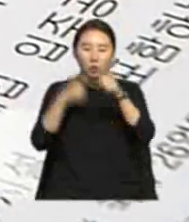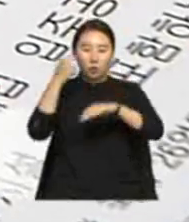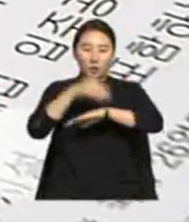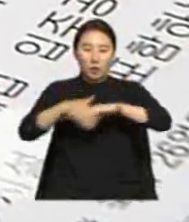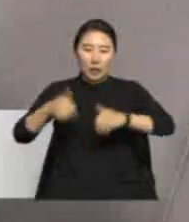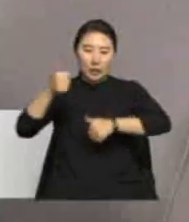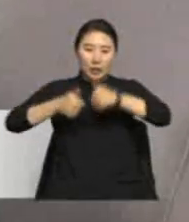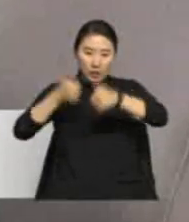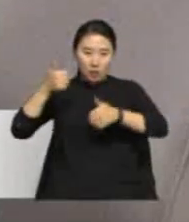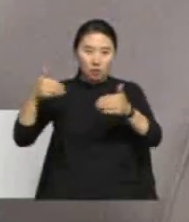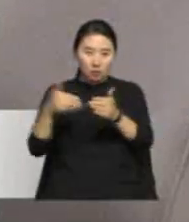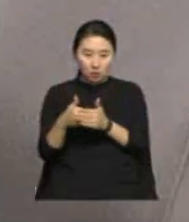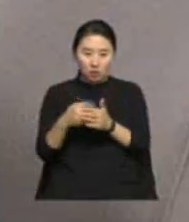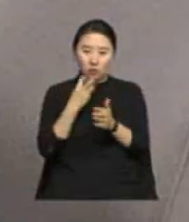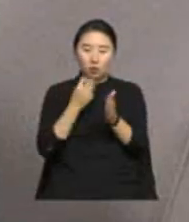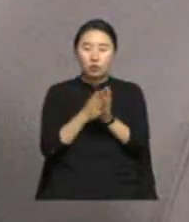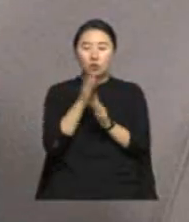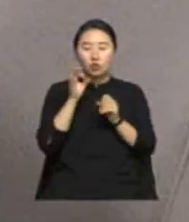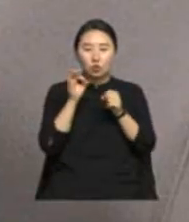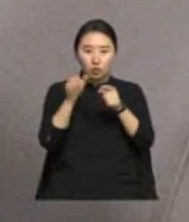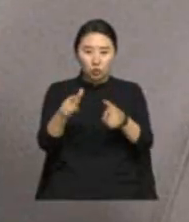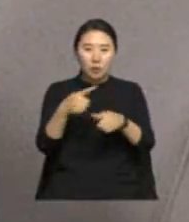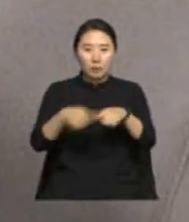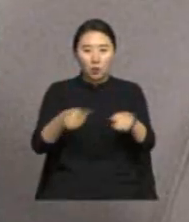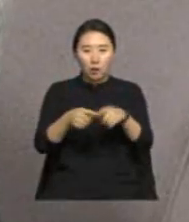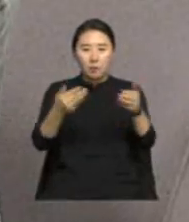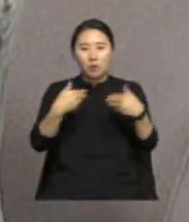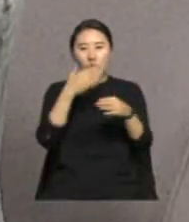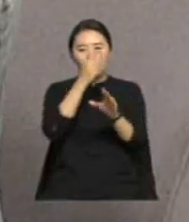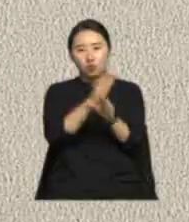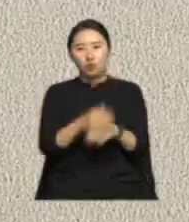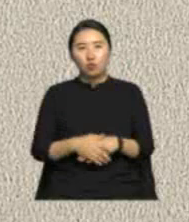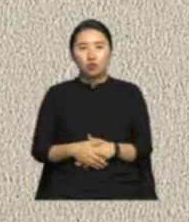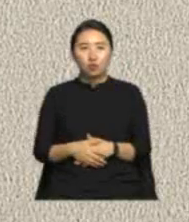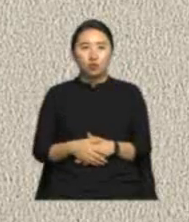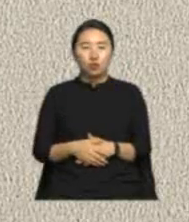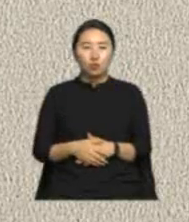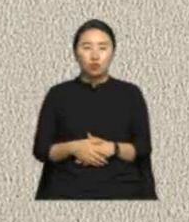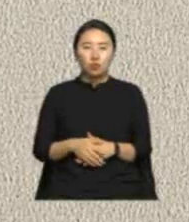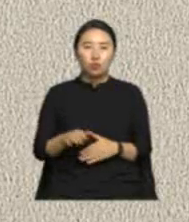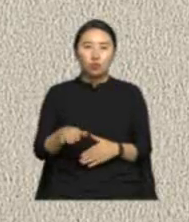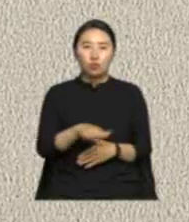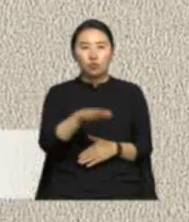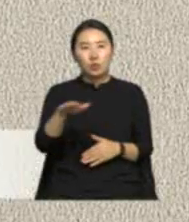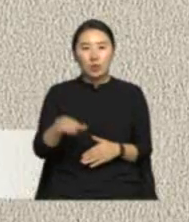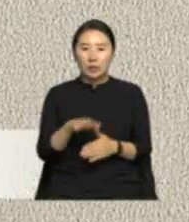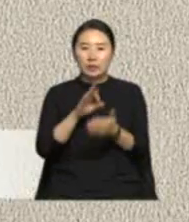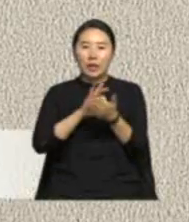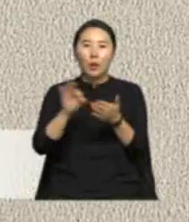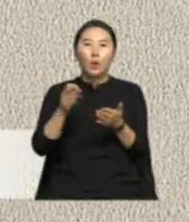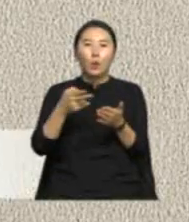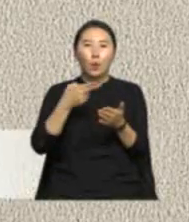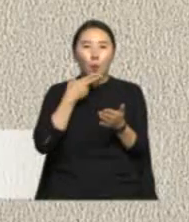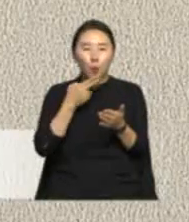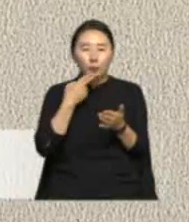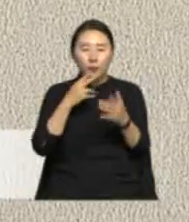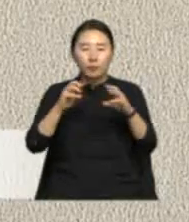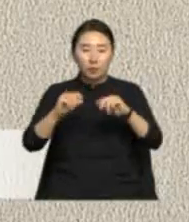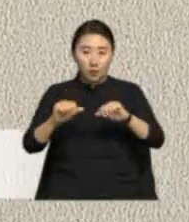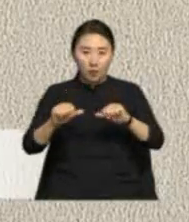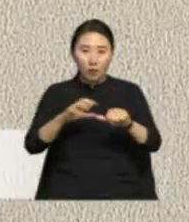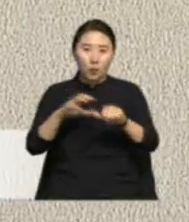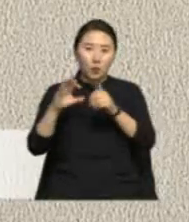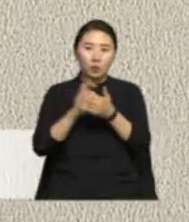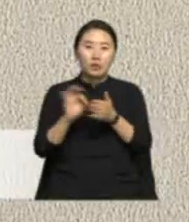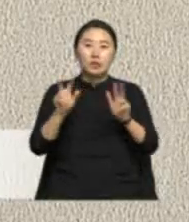용역을 마쳤으며 소시 투자 신사를 우리애 된 상태입니다 제가 우리가 저희 용 부지 을 이용해서 우리가 지금